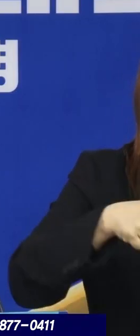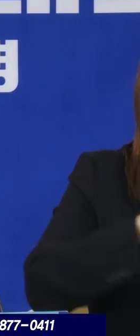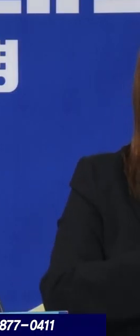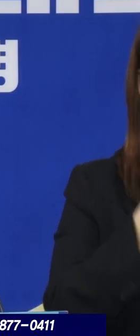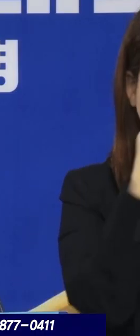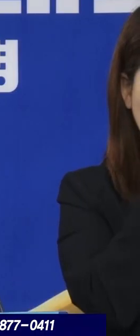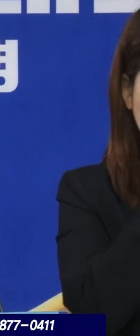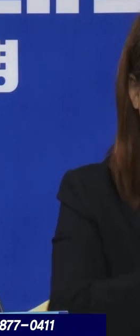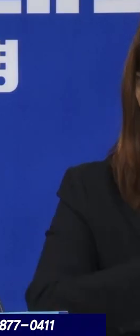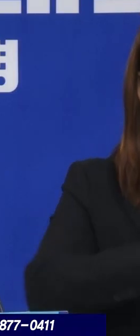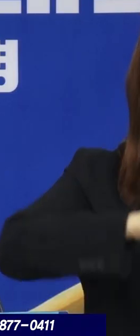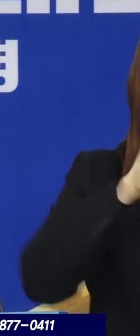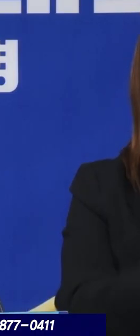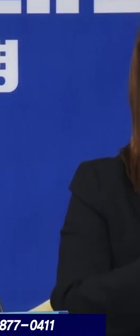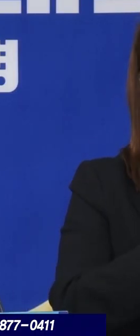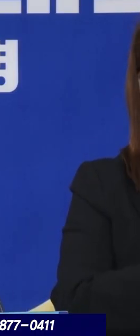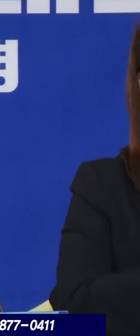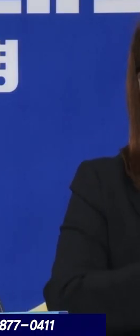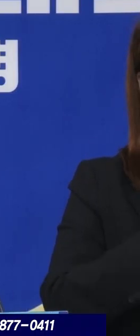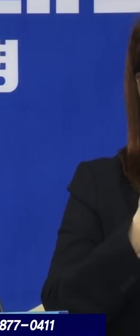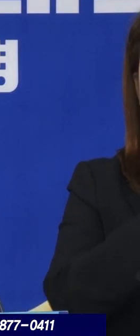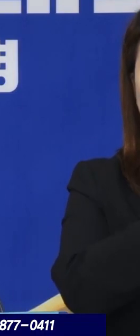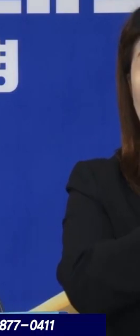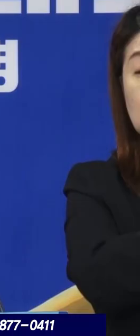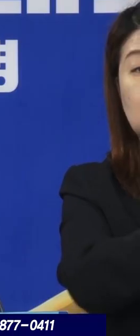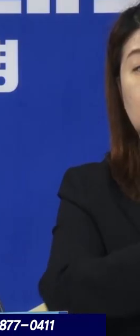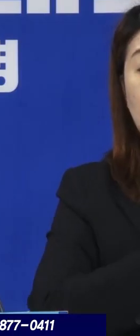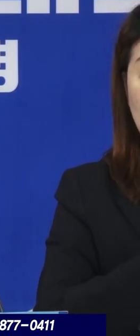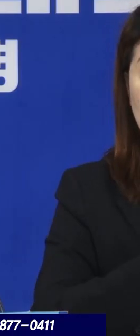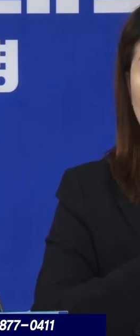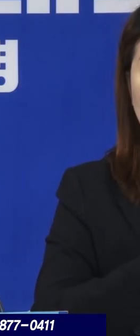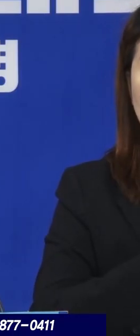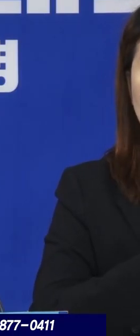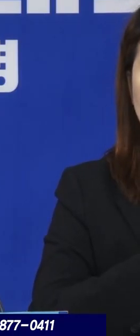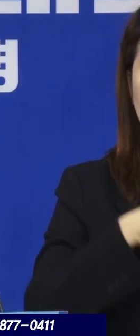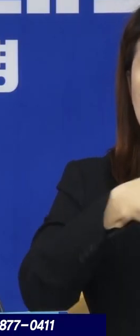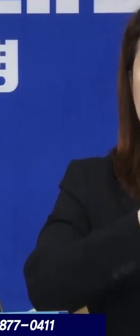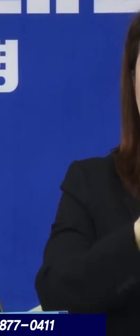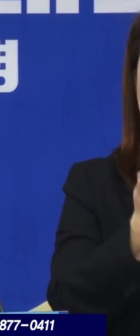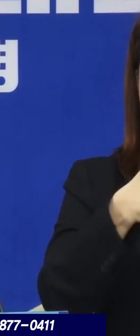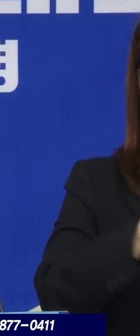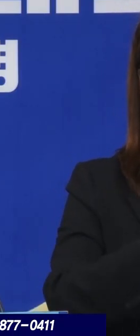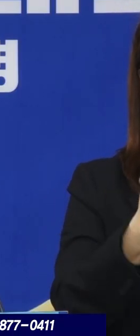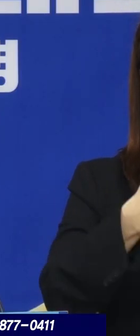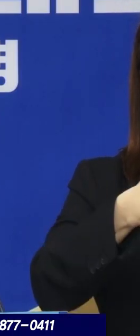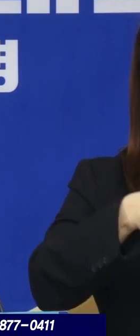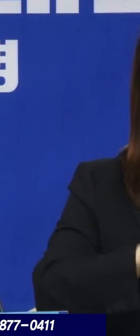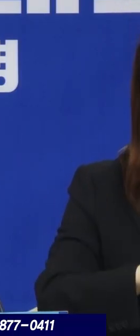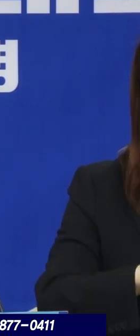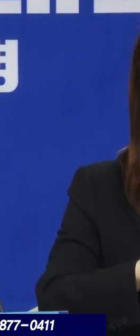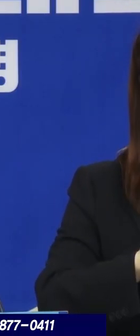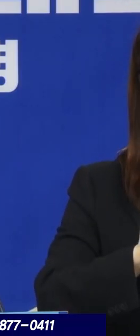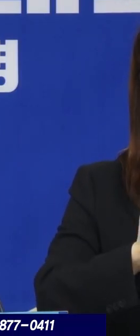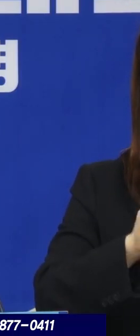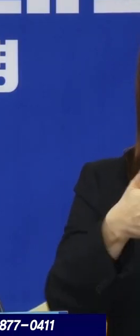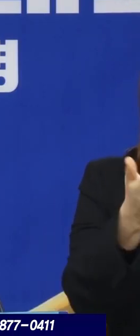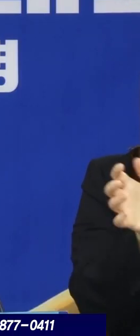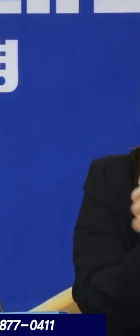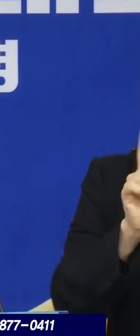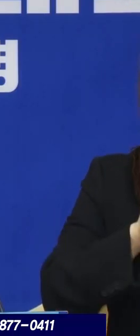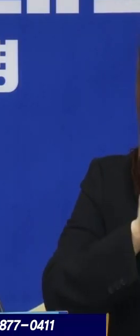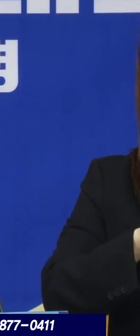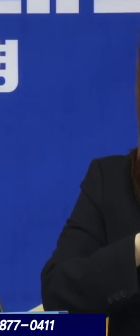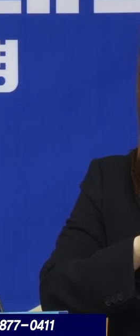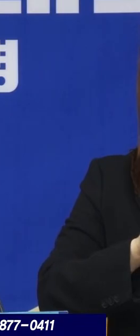해야 되는 거 아니냐라는 자문을 받고, 이 사람도 신천지 이 암흑의 총재도